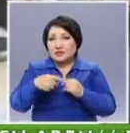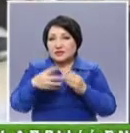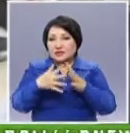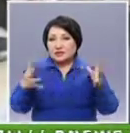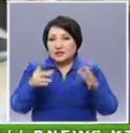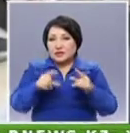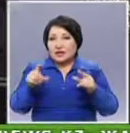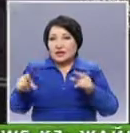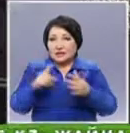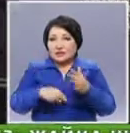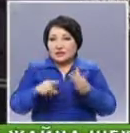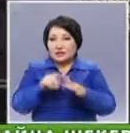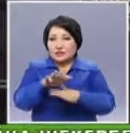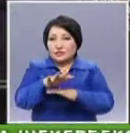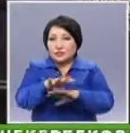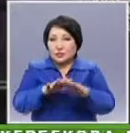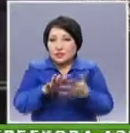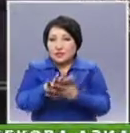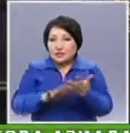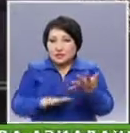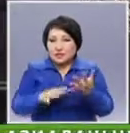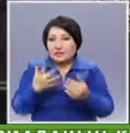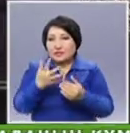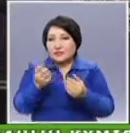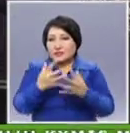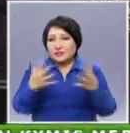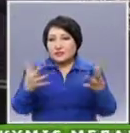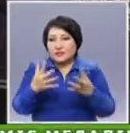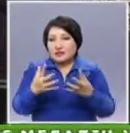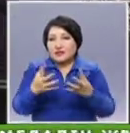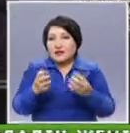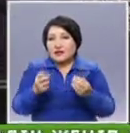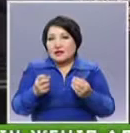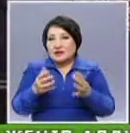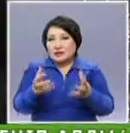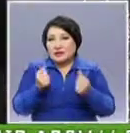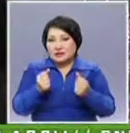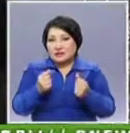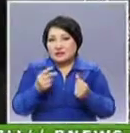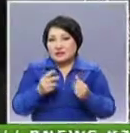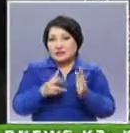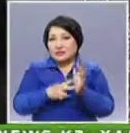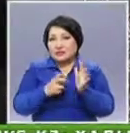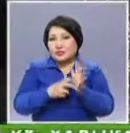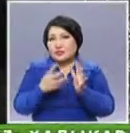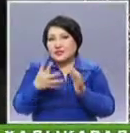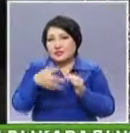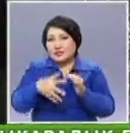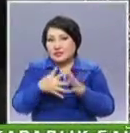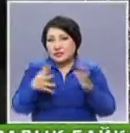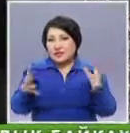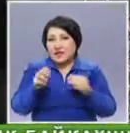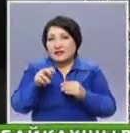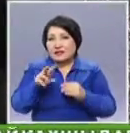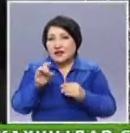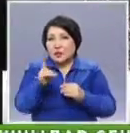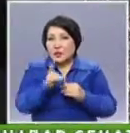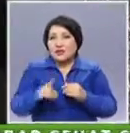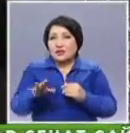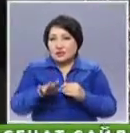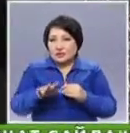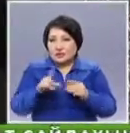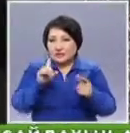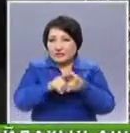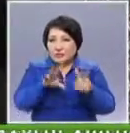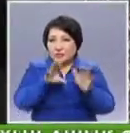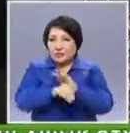соның 724-і қабылданған. Оның ішінде 305 өтініш Алатау ауданына тиесілі. Подача заявлений – это идет по Алатаускому району.